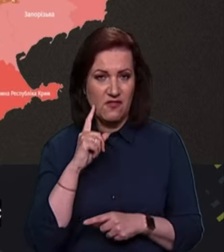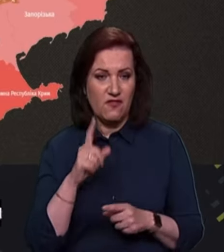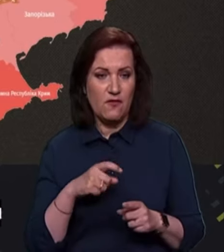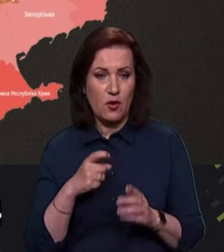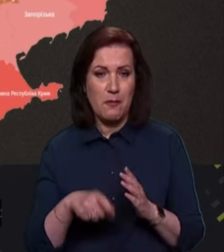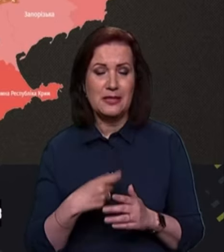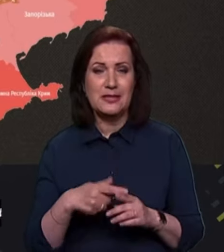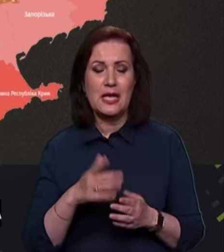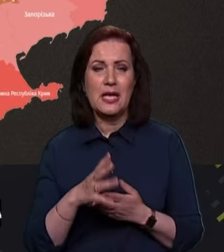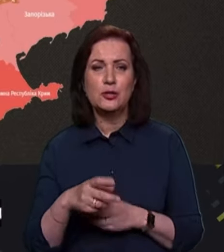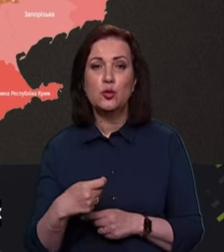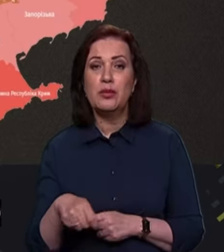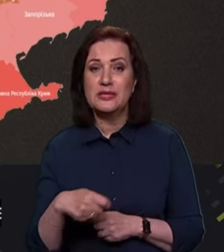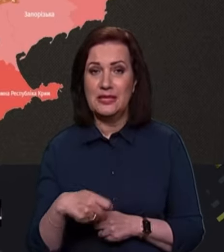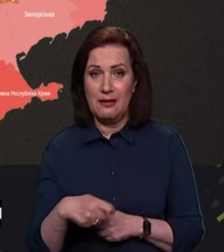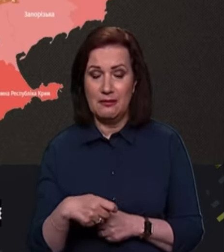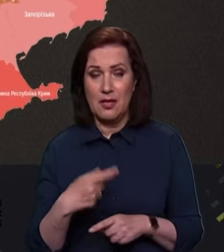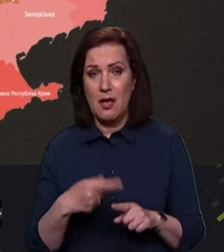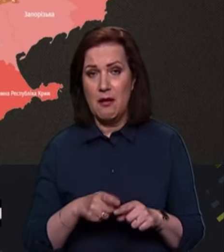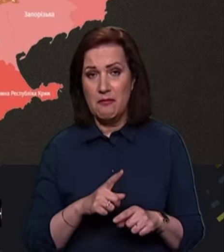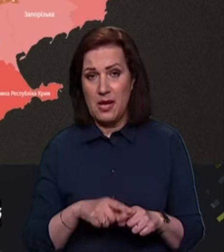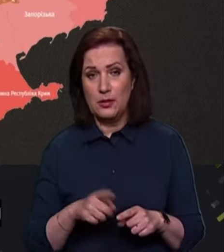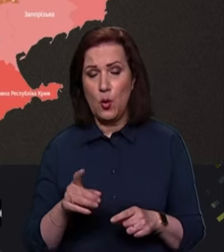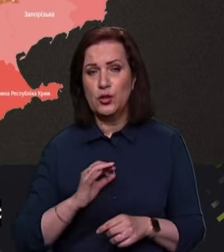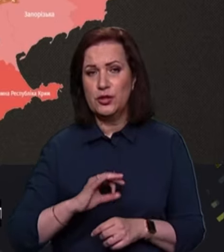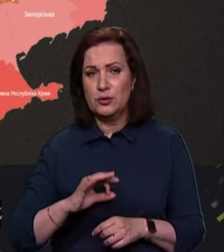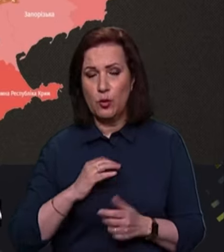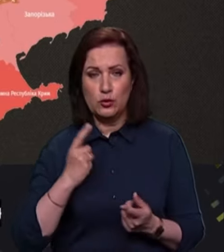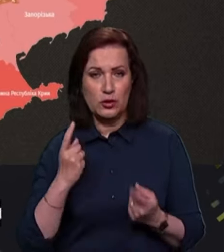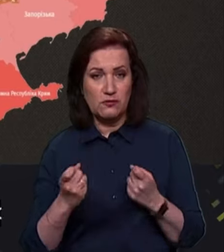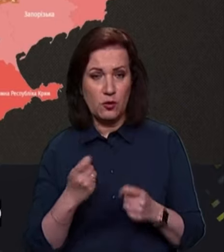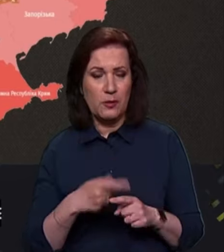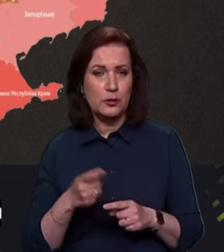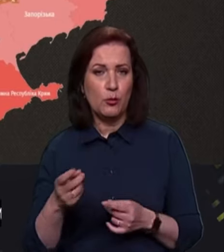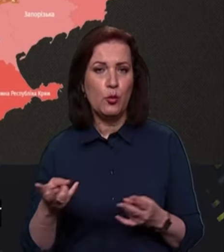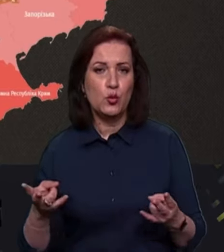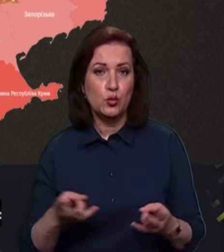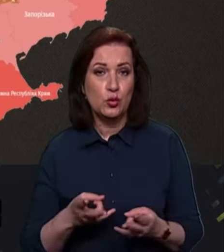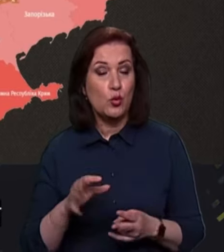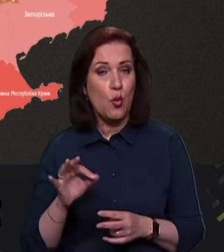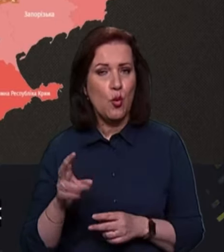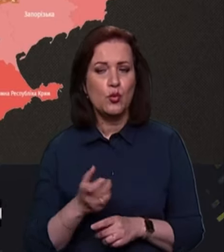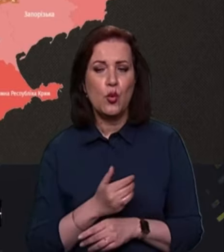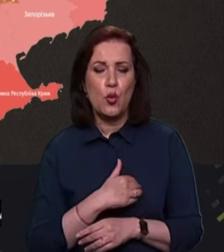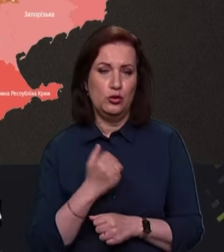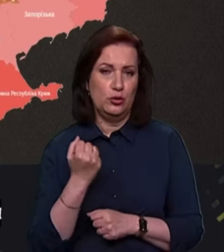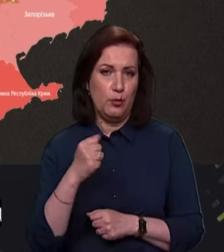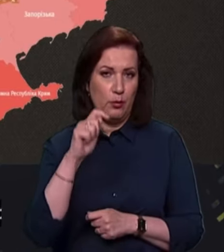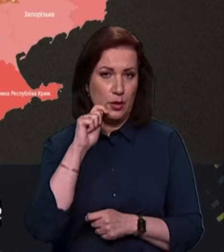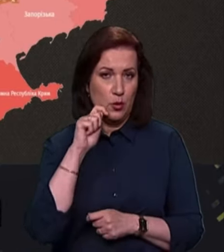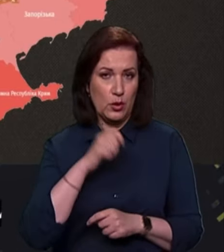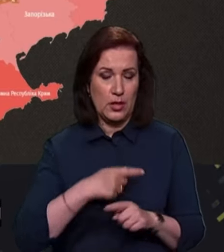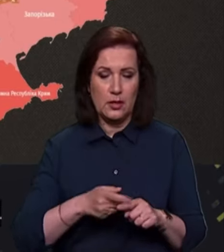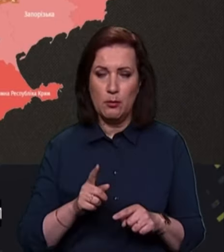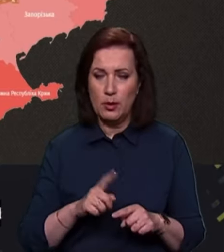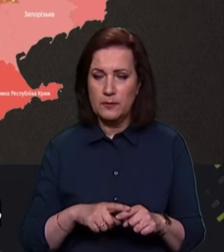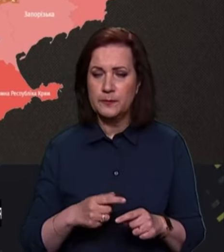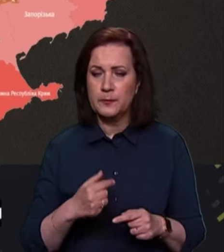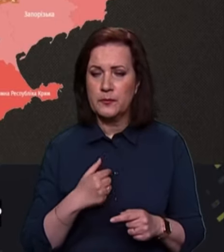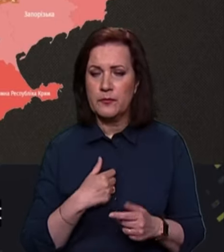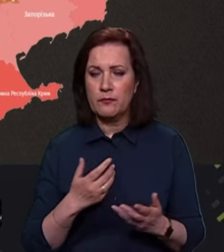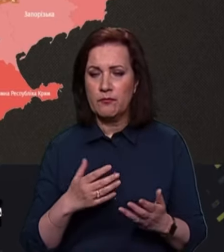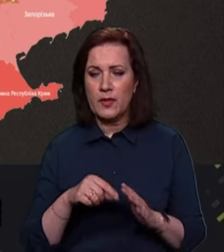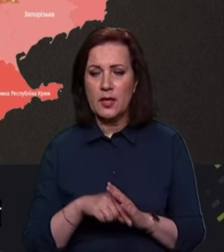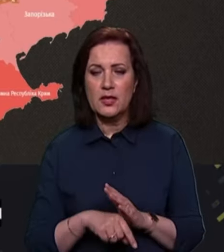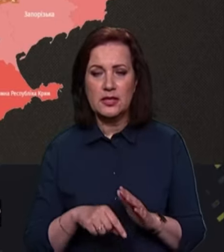которая есть у президента. Поэтому он использует ту информацию, которая ему нужна, но он хочет победы Украины. Поэтому я в